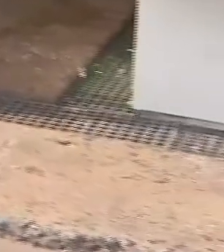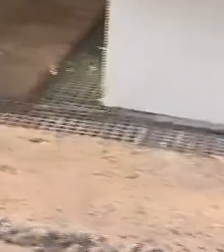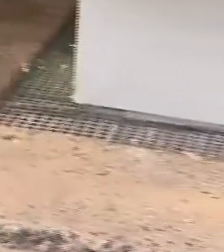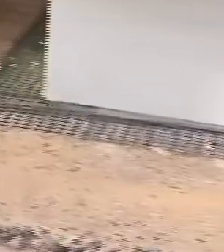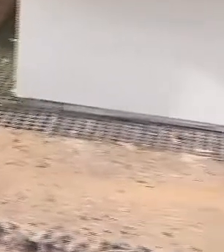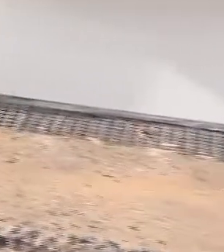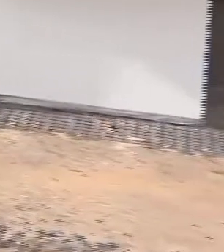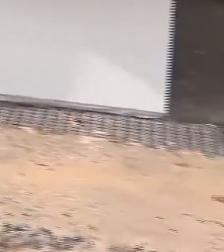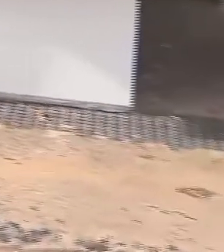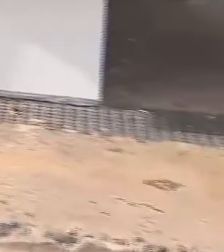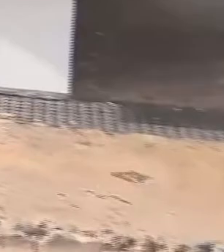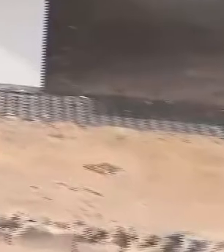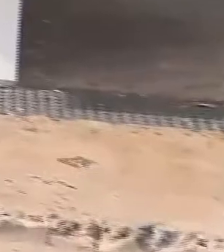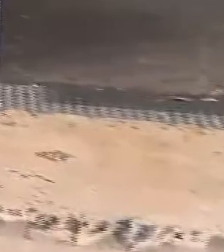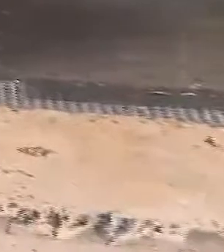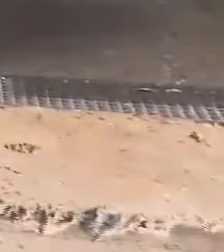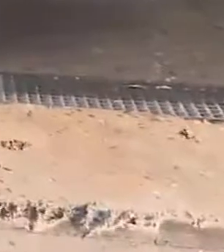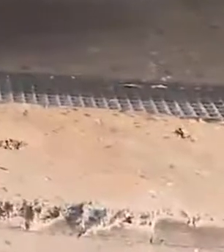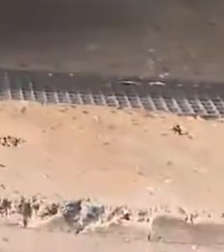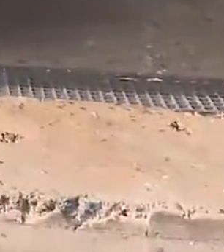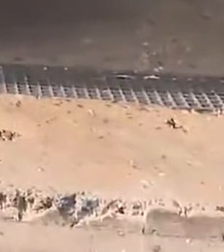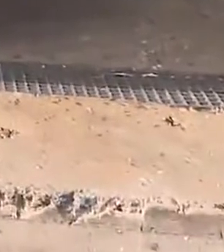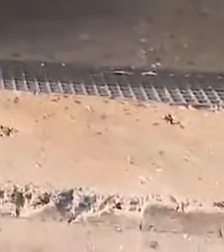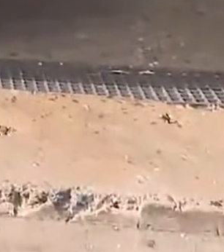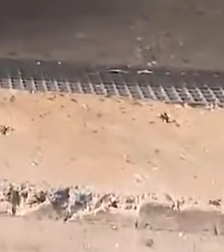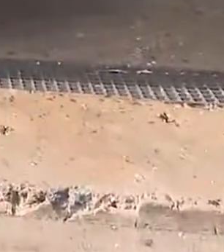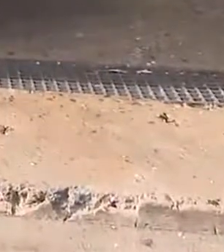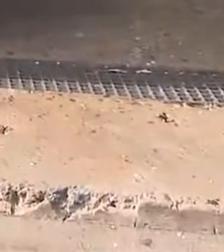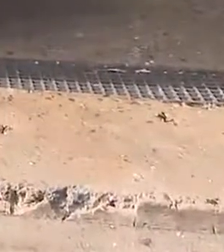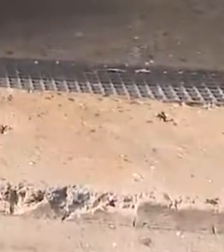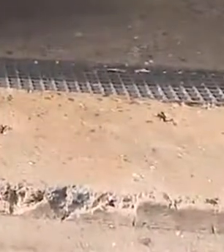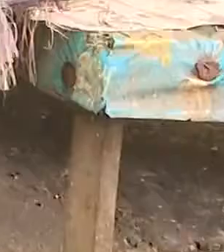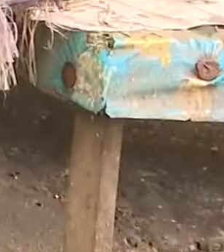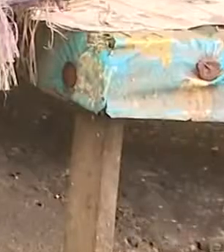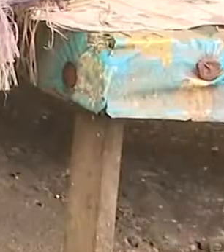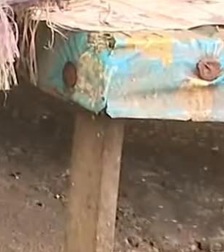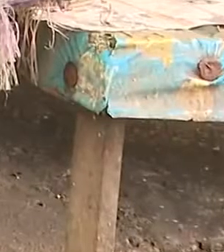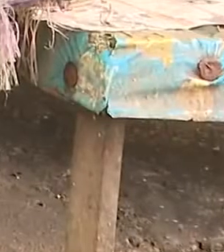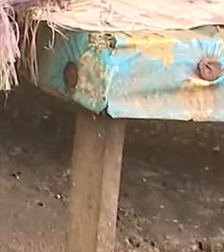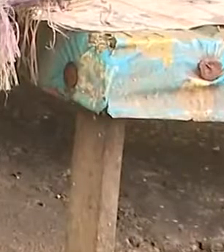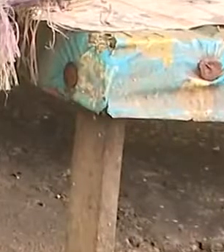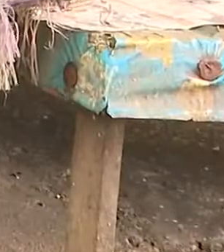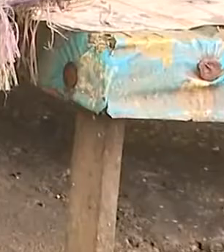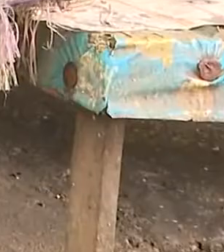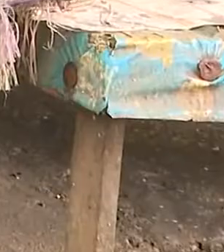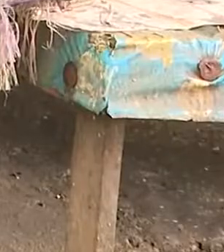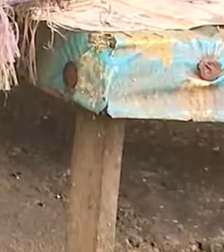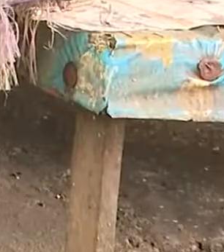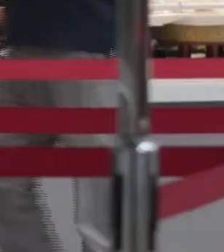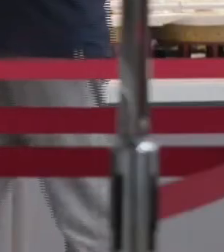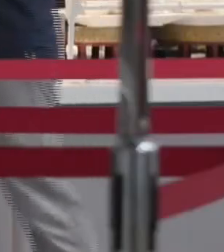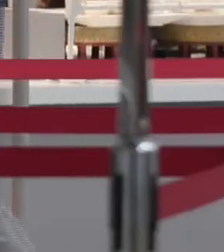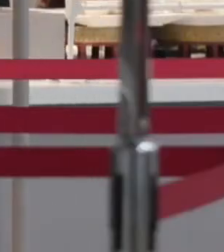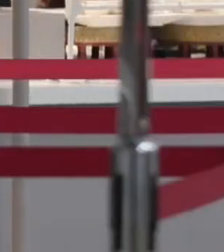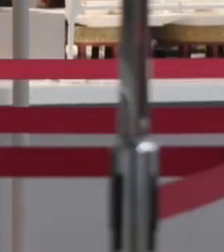แคมป์คนงานรวมถึงการเฝ้าระวังห้างสรรพสินค้าในย่านราชประสงค์ประตูน้ำเช่นเดียวกับเขต